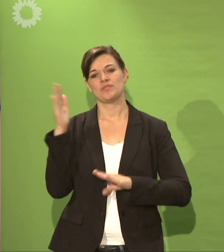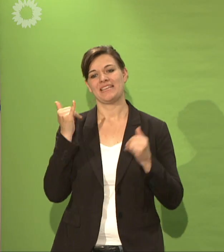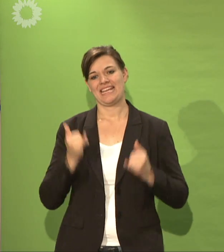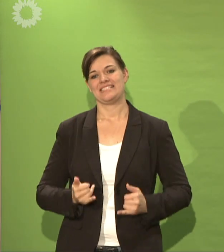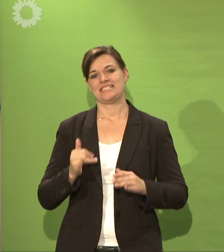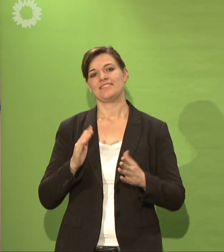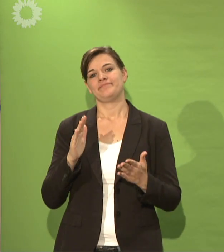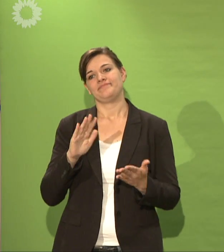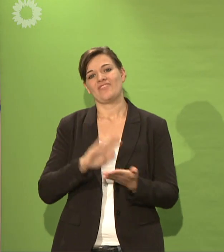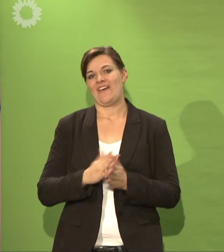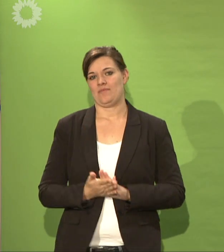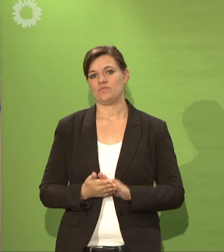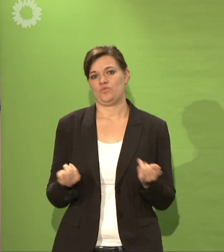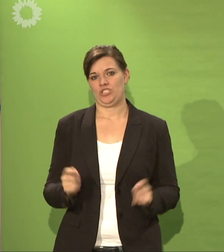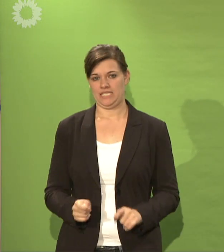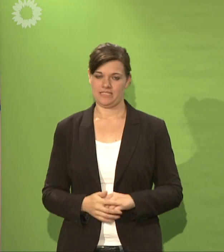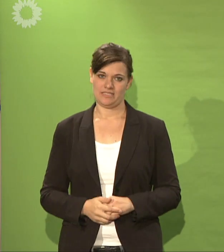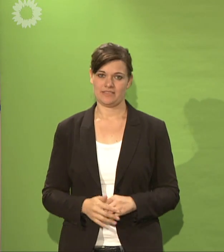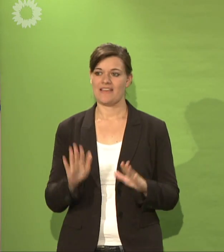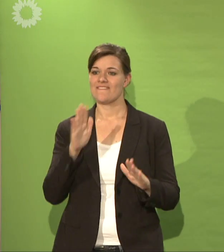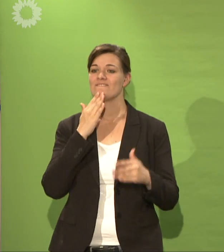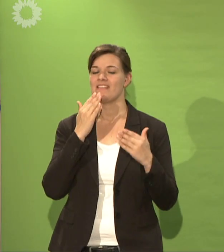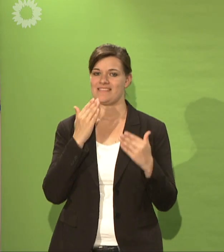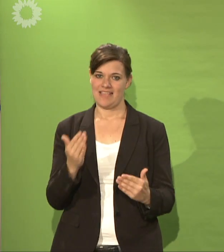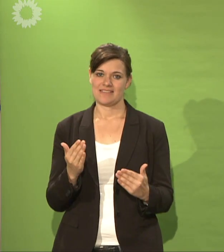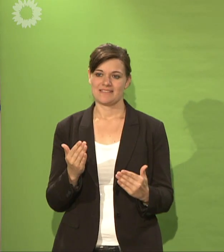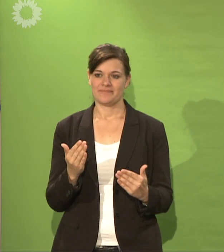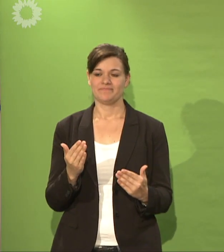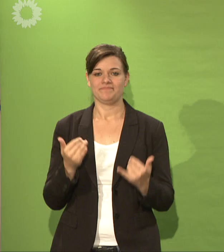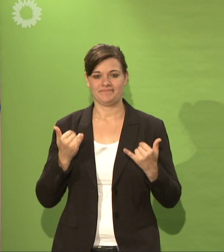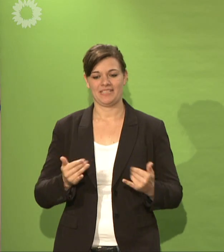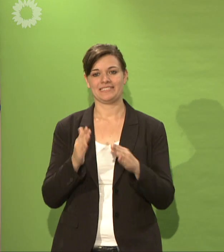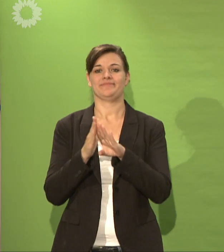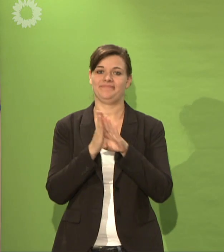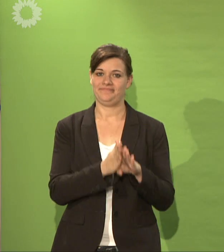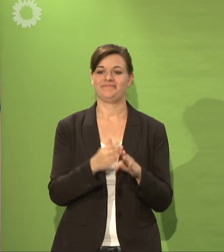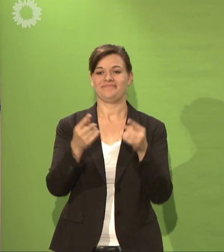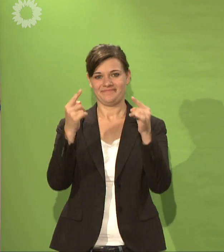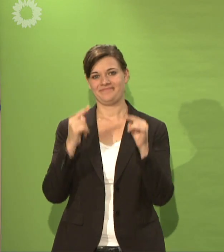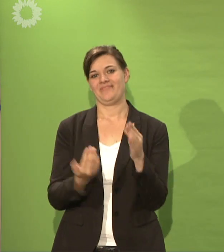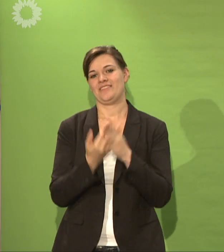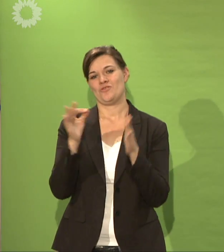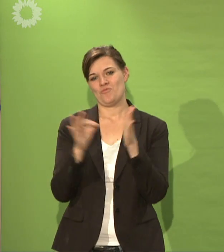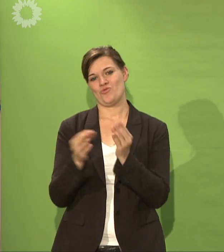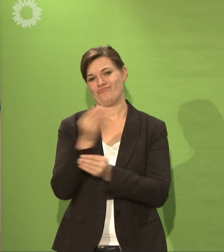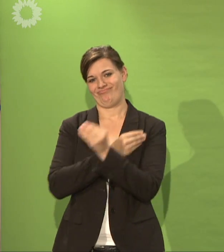jedenfalls soweit wir das hier von hier oben sehen können. Wir danken euch und können jetzt zum nächsten Tagesordnungspunkt gehen.